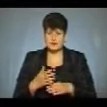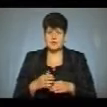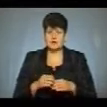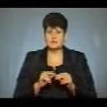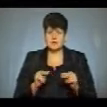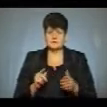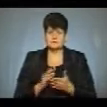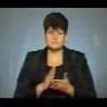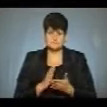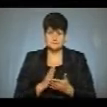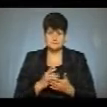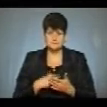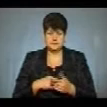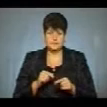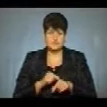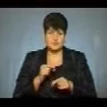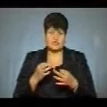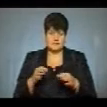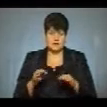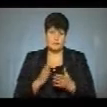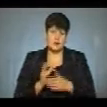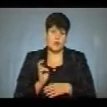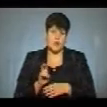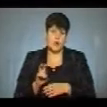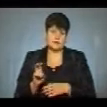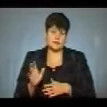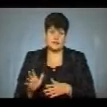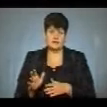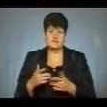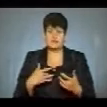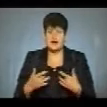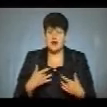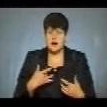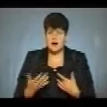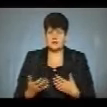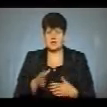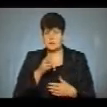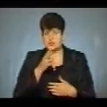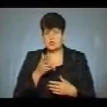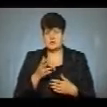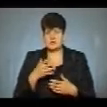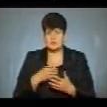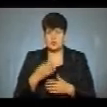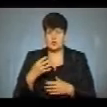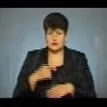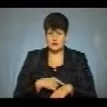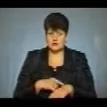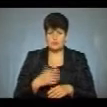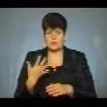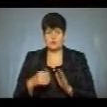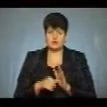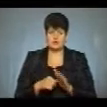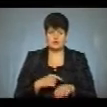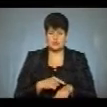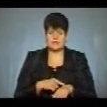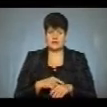себе в школі, не обмежений годинами цими, він має ходити і в театри під час ось цих 40 годин, або там до 5 чи до 6 години,